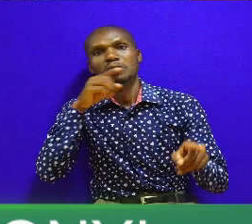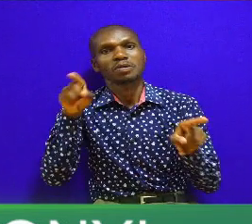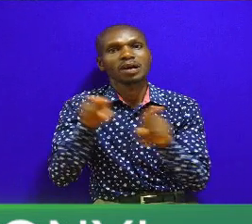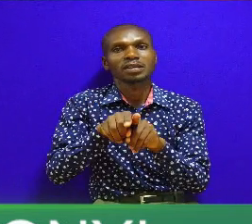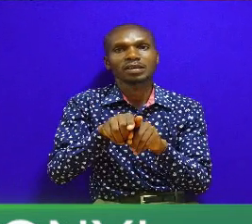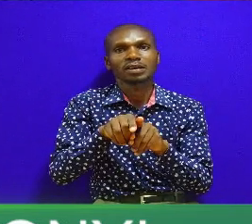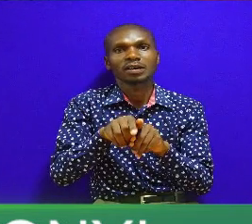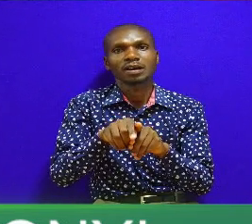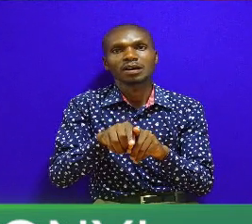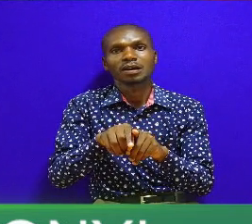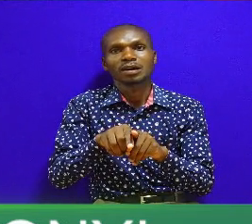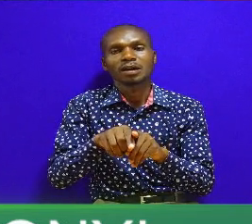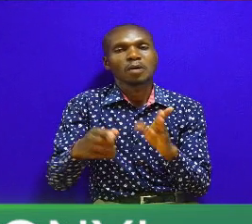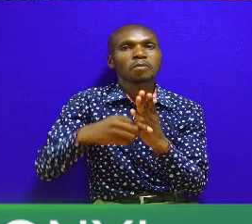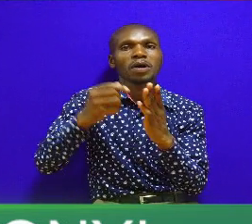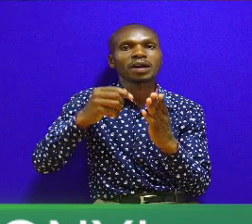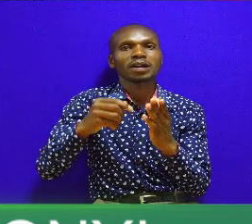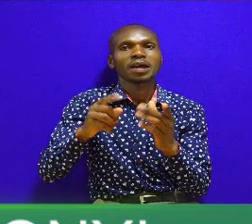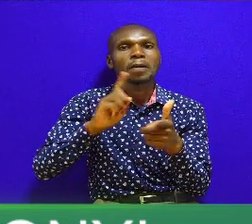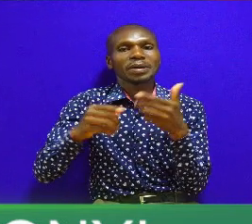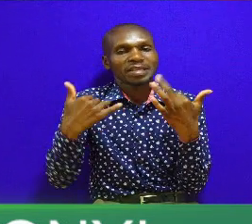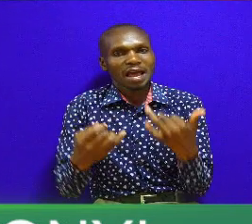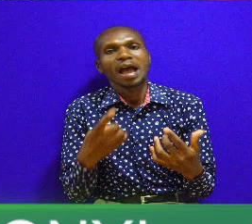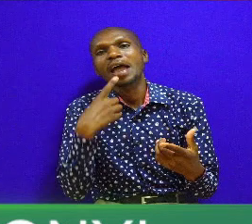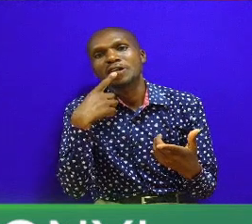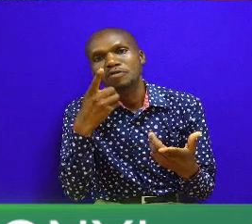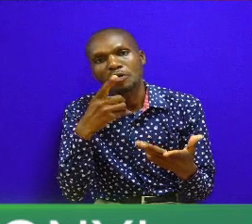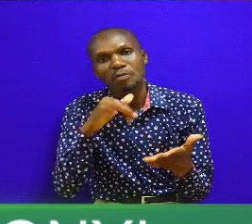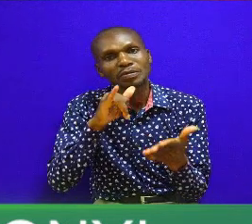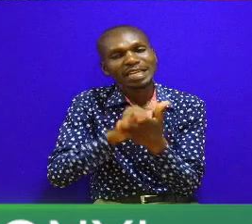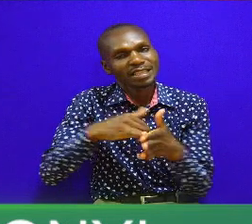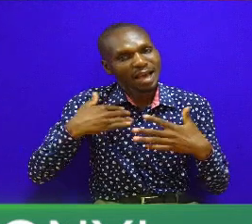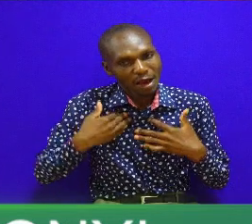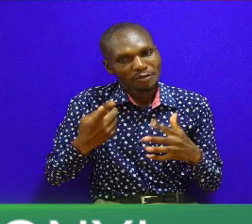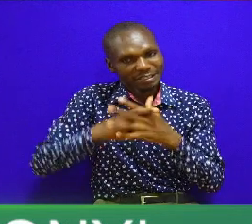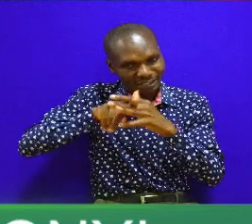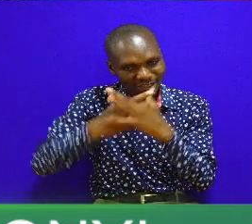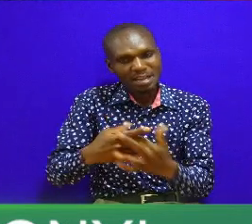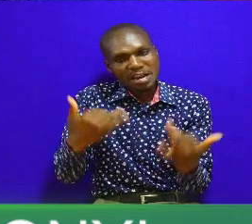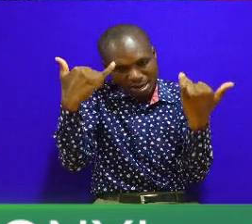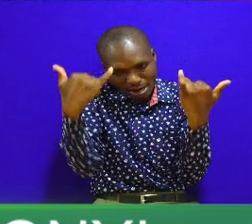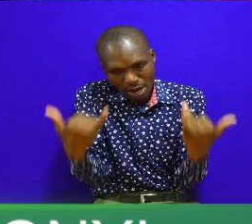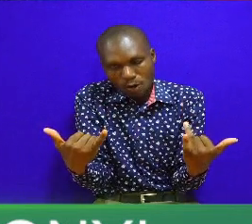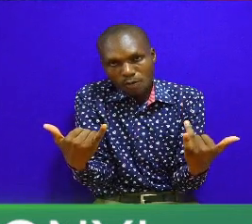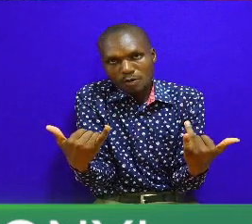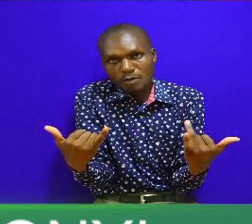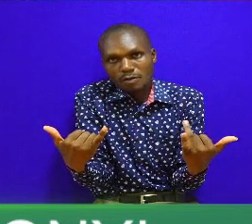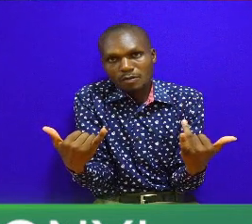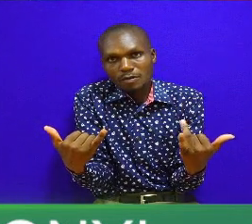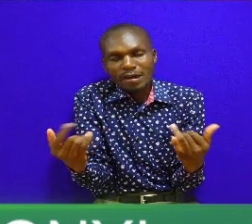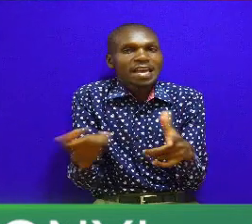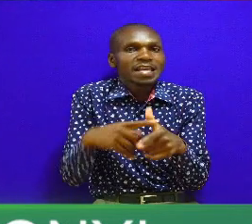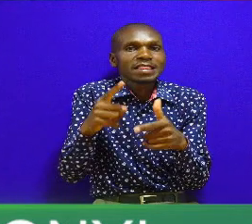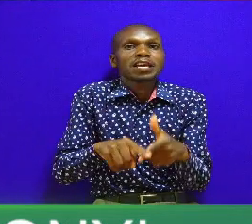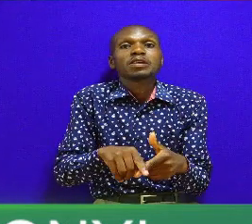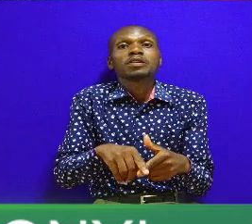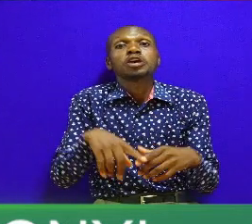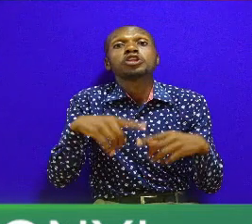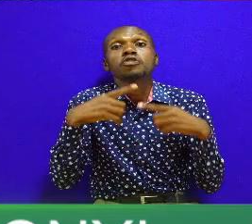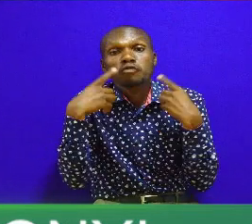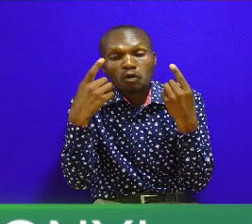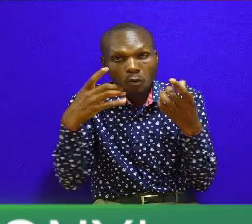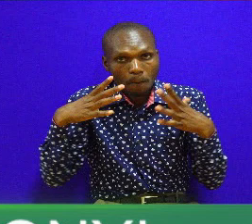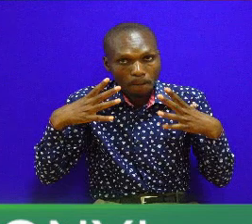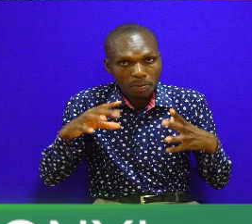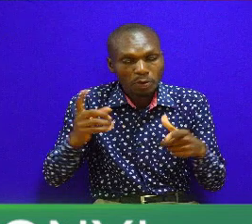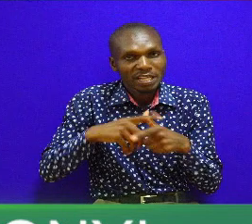huko Pwani. Mimi nataka kuambia kwamba hiyo sasa tumeanza. Na tunaongea na watu wetu. Tuko